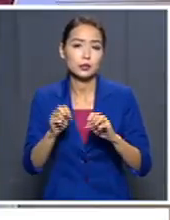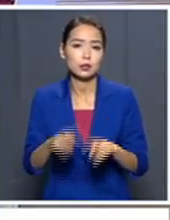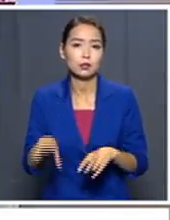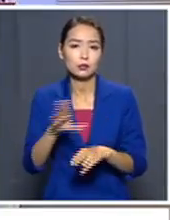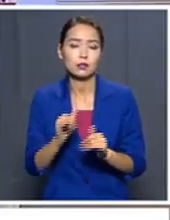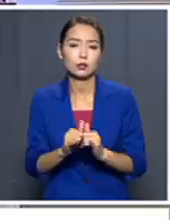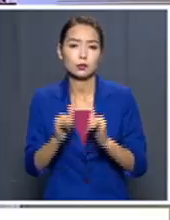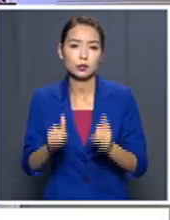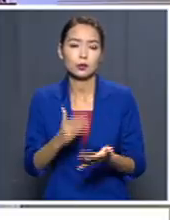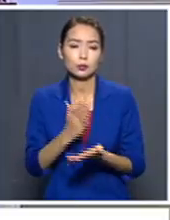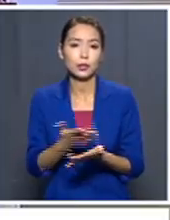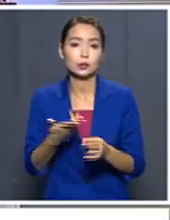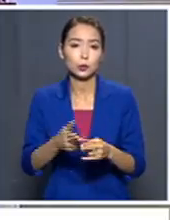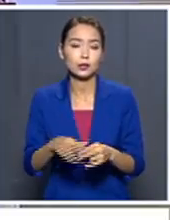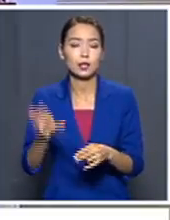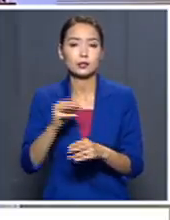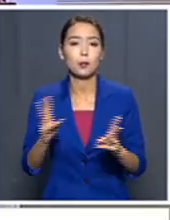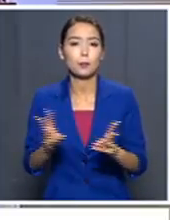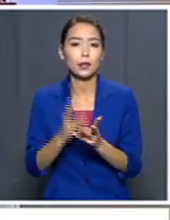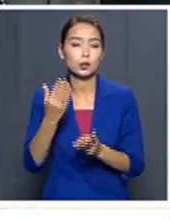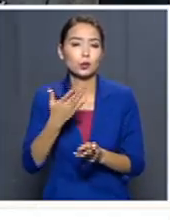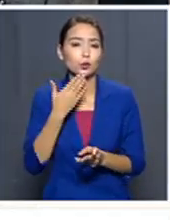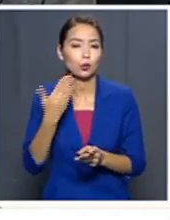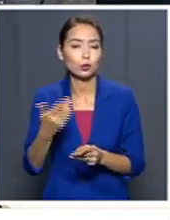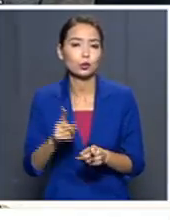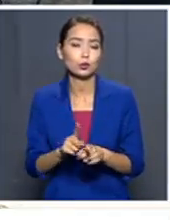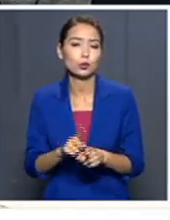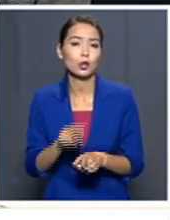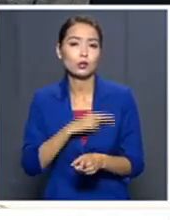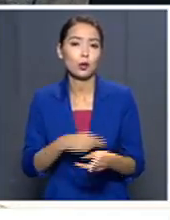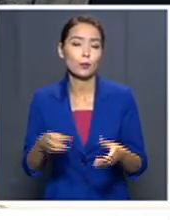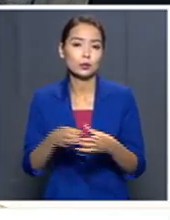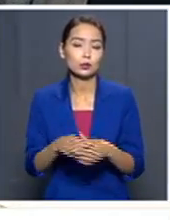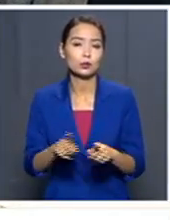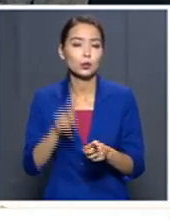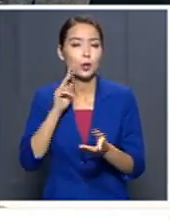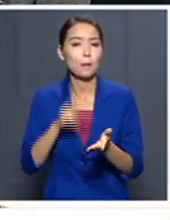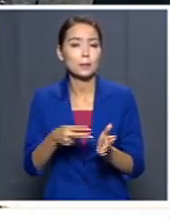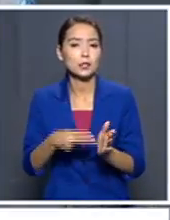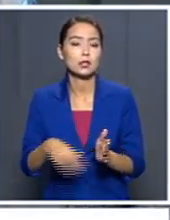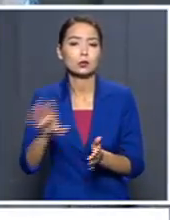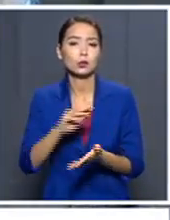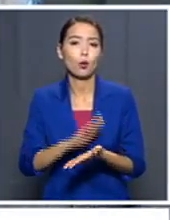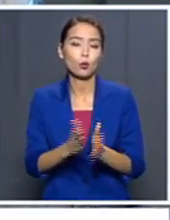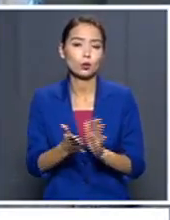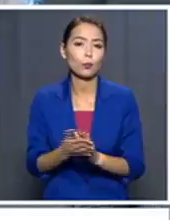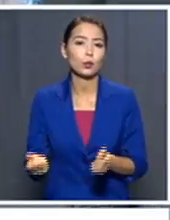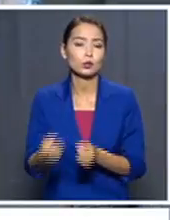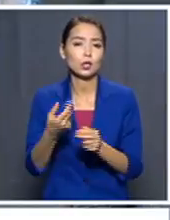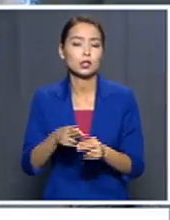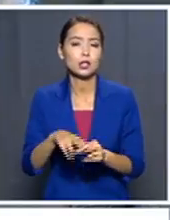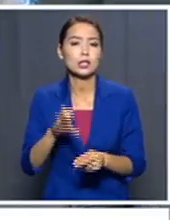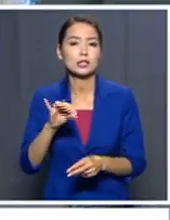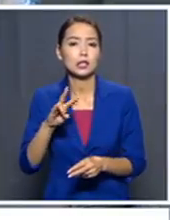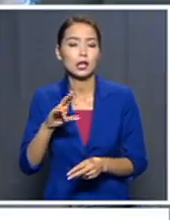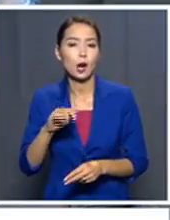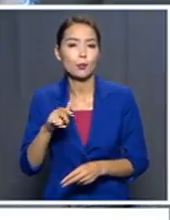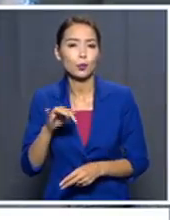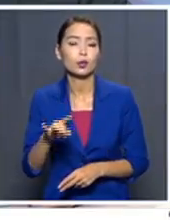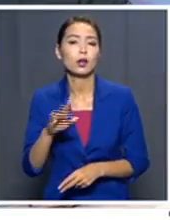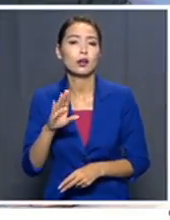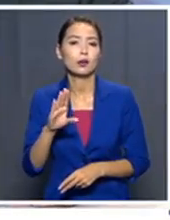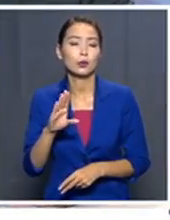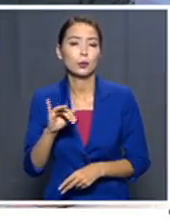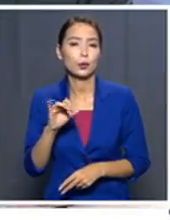жоқ. Сондықтан Байтерек ұлттық басқарушы холдингі бизнес жоспарларды қолдаумен айналысатын сингапурлық Quest Ventures қорымен